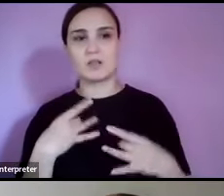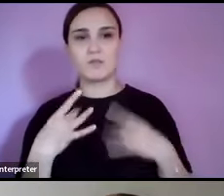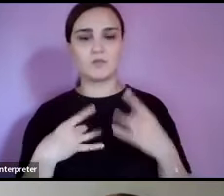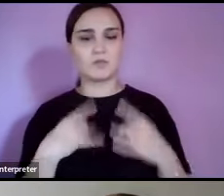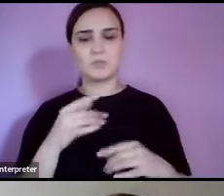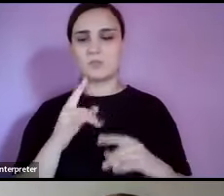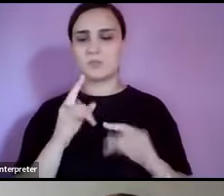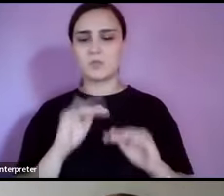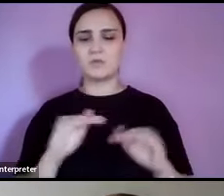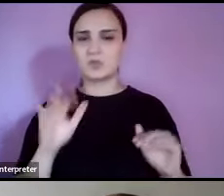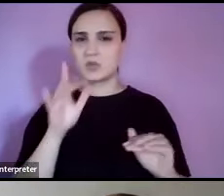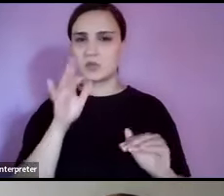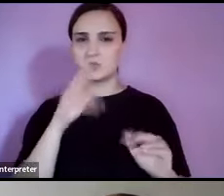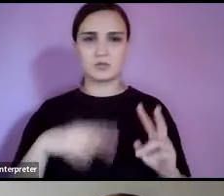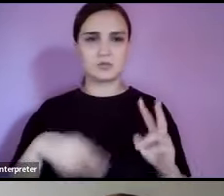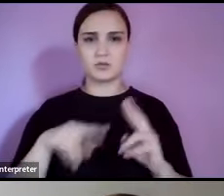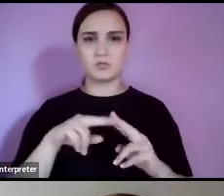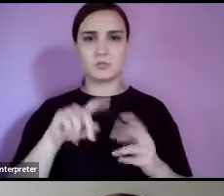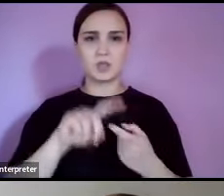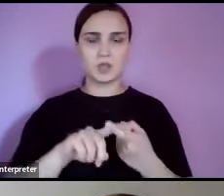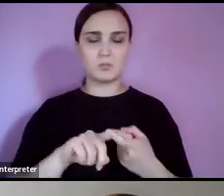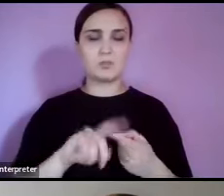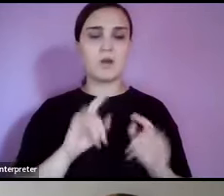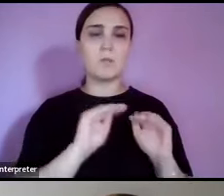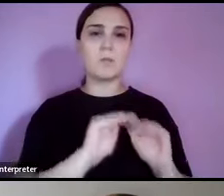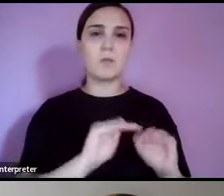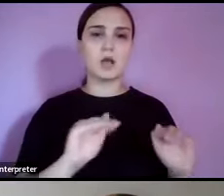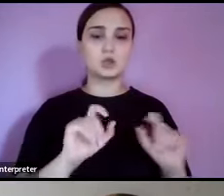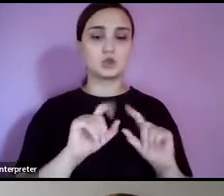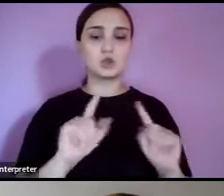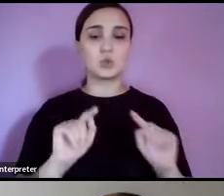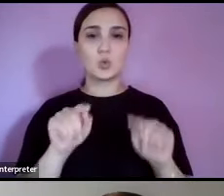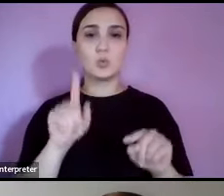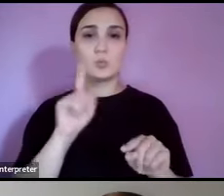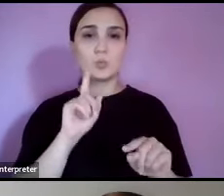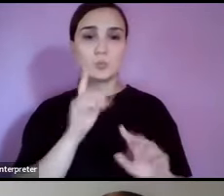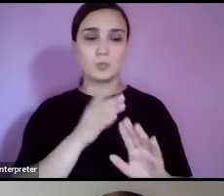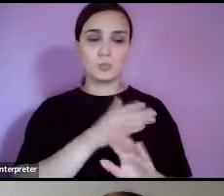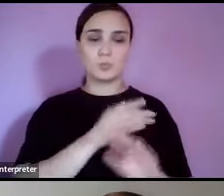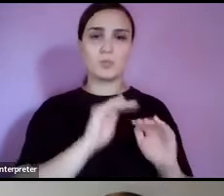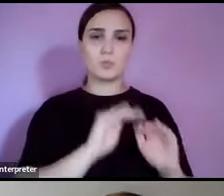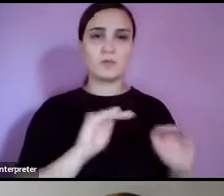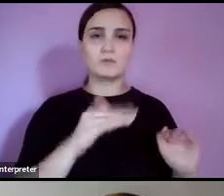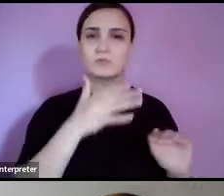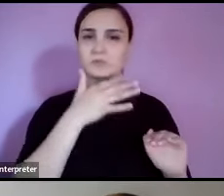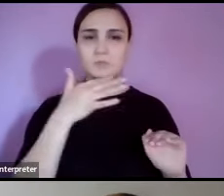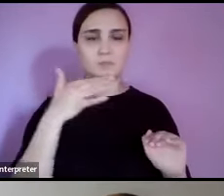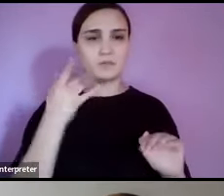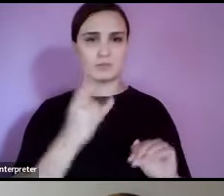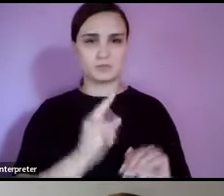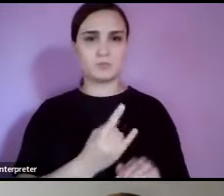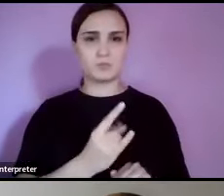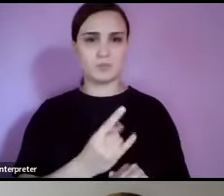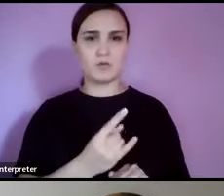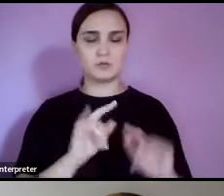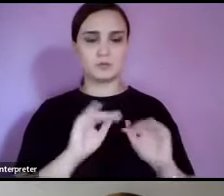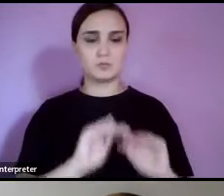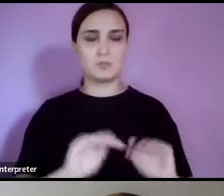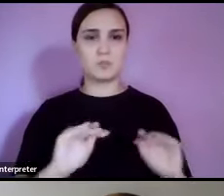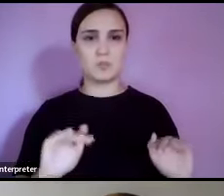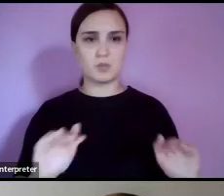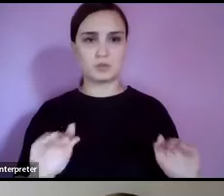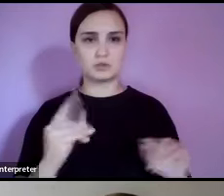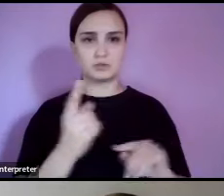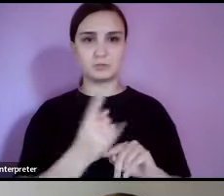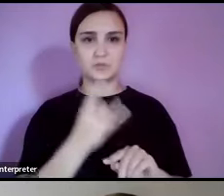ბავშვს შეიძლება ეხებოდეს, მათ შორის სკოლამდელი ასაკის ბავშვებსაც. მე ვიციო, რომ ბევრი ბავშვი საბავშვო ბაღში